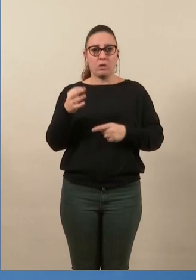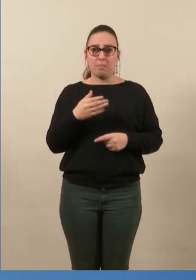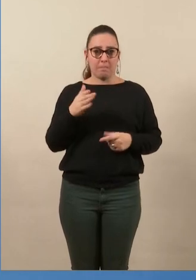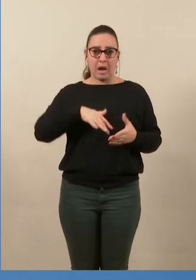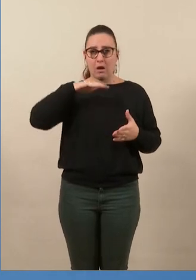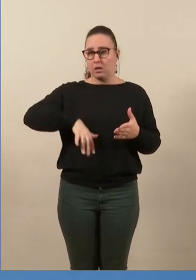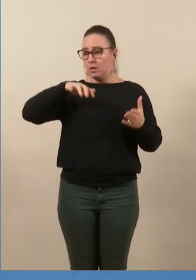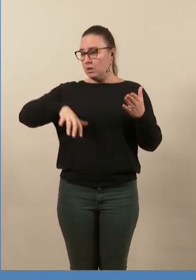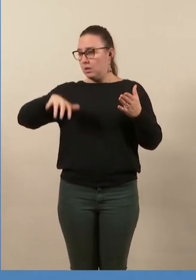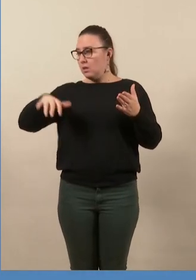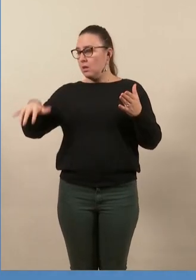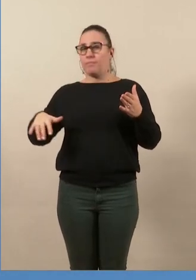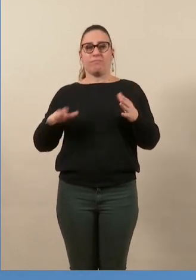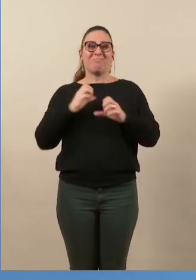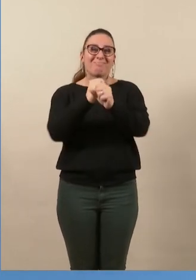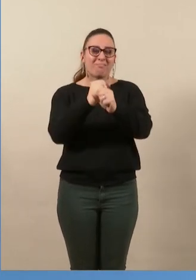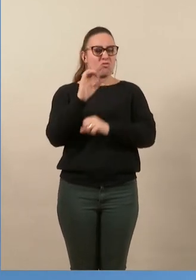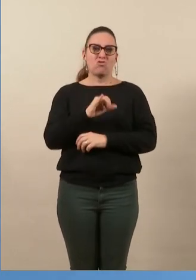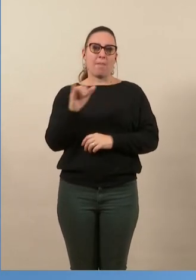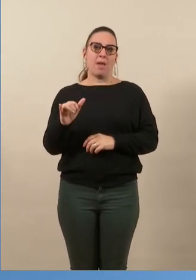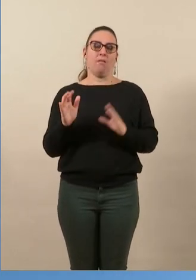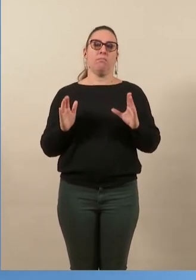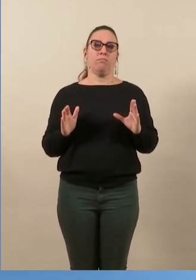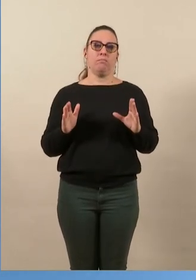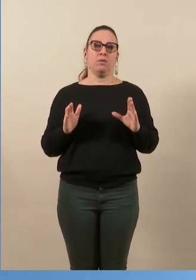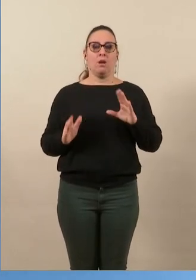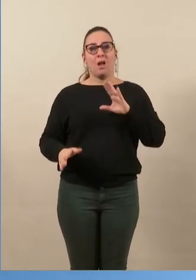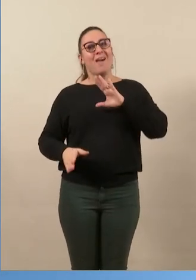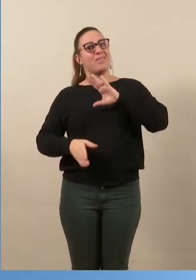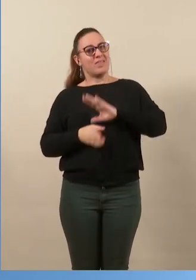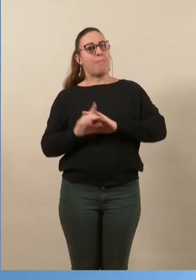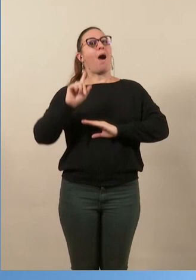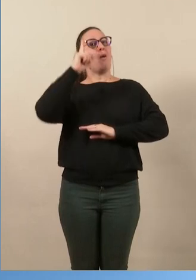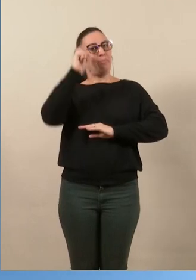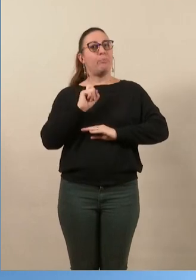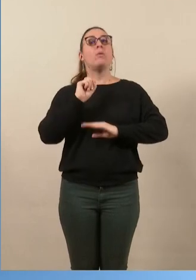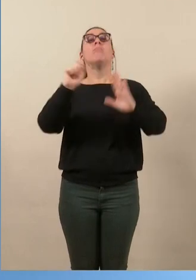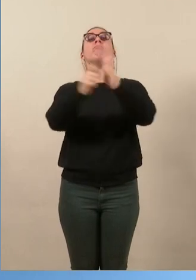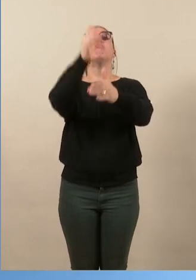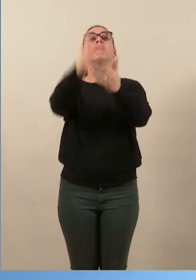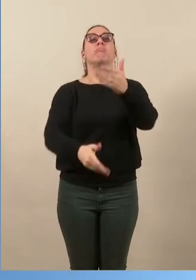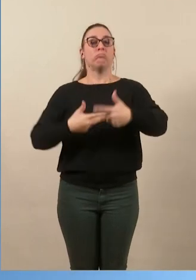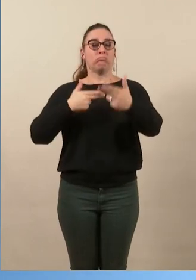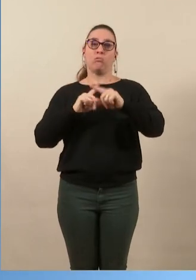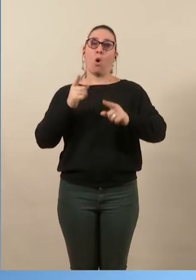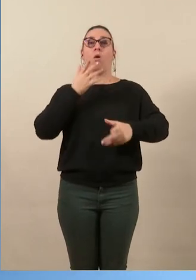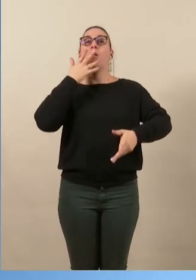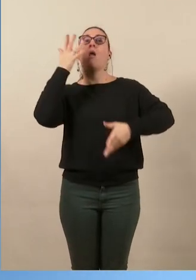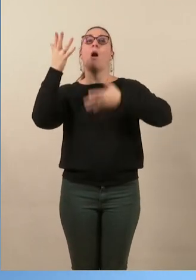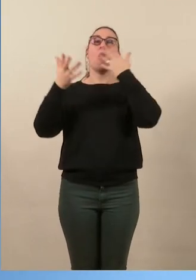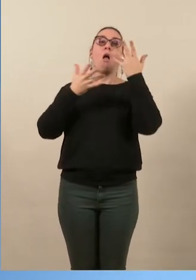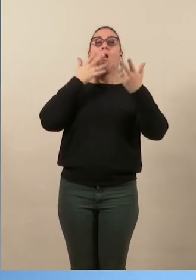il s'agit jamais de cela il n'y a jamais de départ ni d'arrivée c'est l'incantation et vous comptez sur la